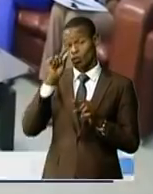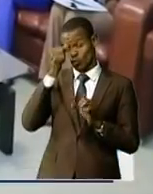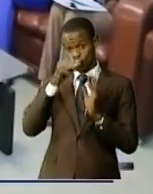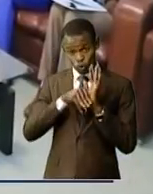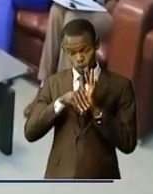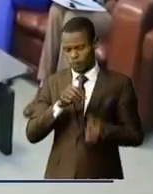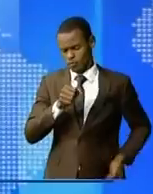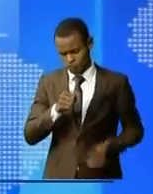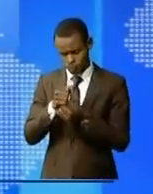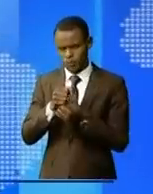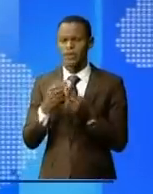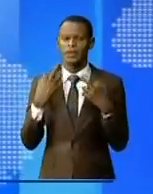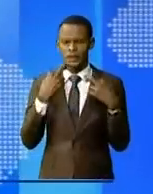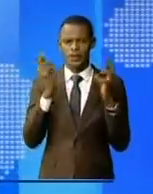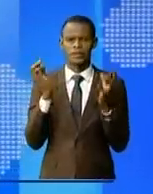relance effective.